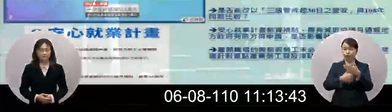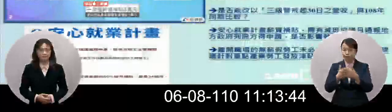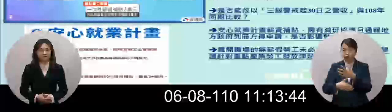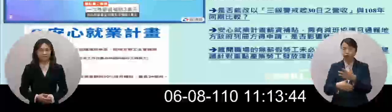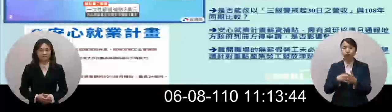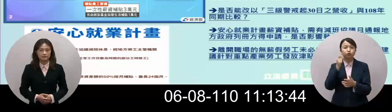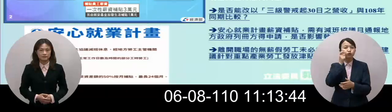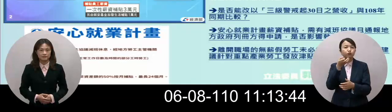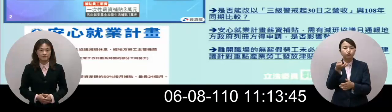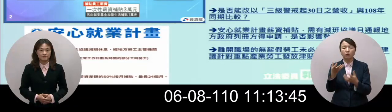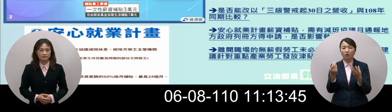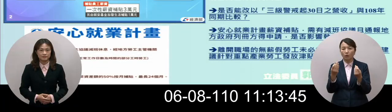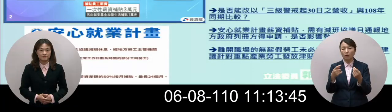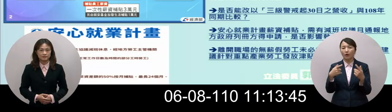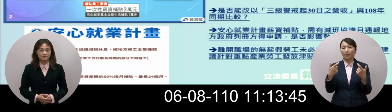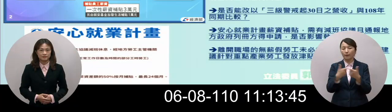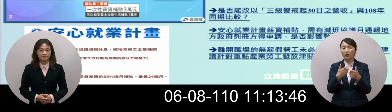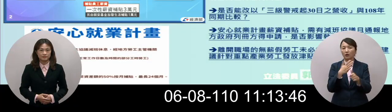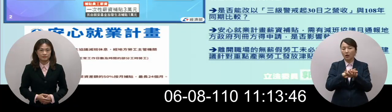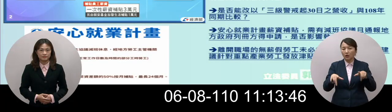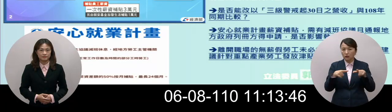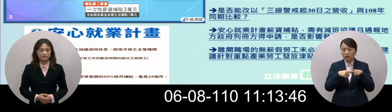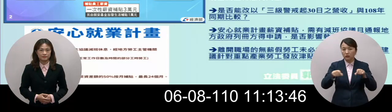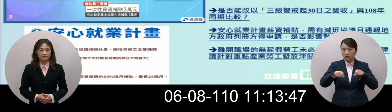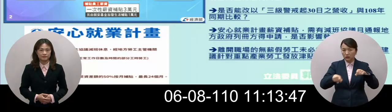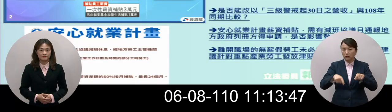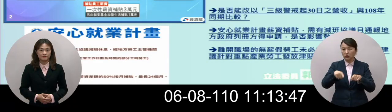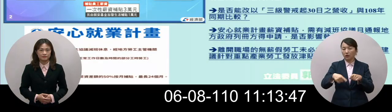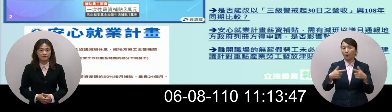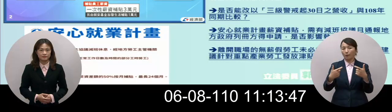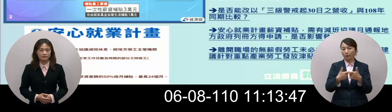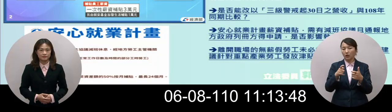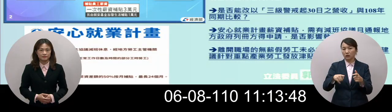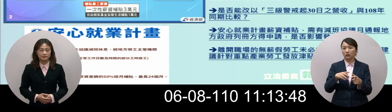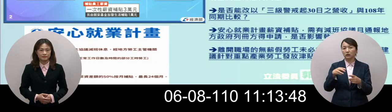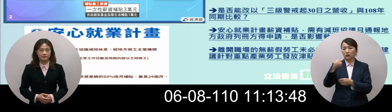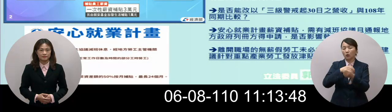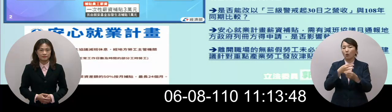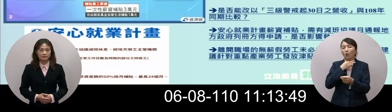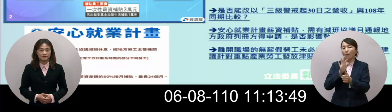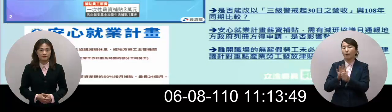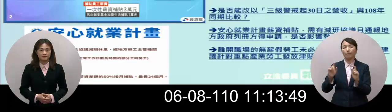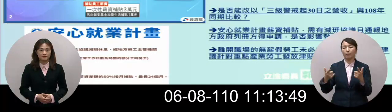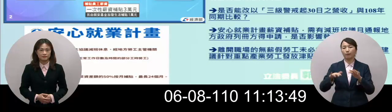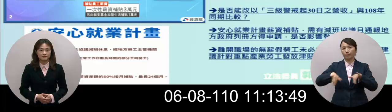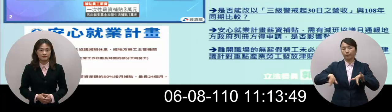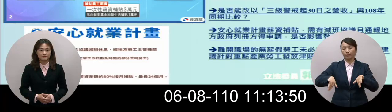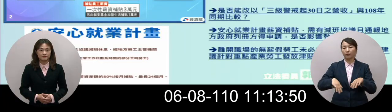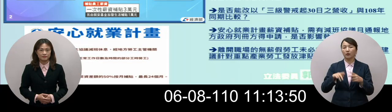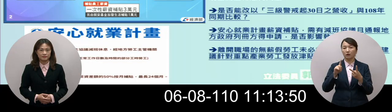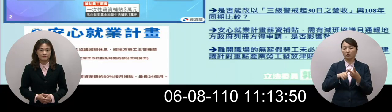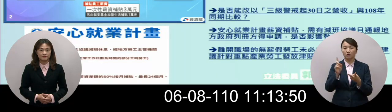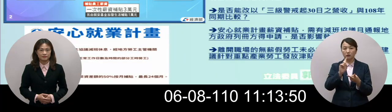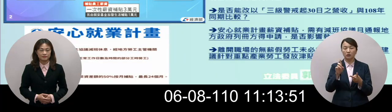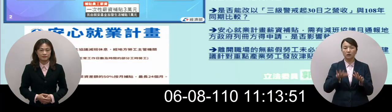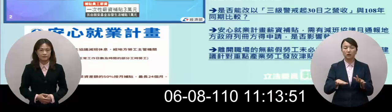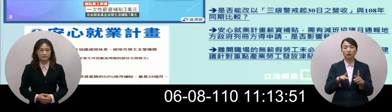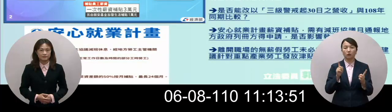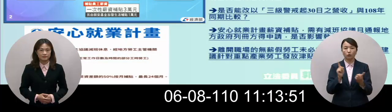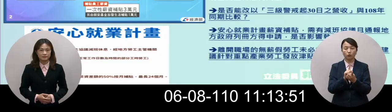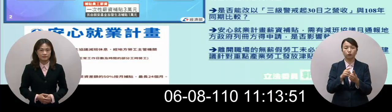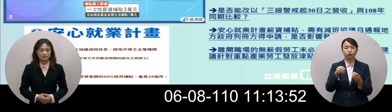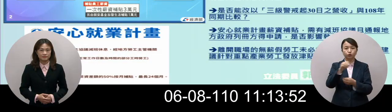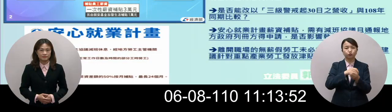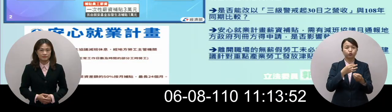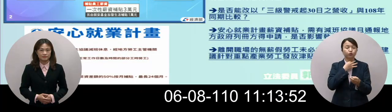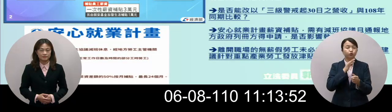薪休假，他适用安心计划。安心计划并非纾困计划，这是一种。另外一种呢，是这一次的纾困方案当